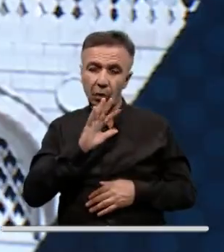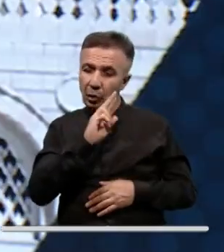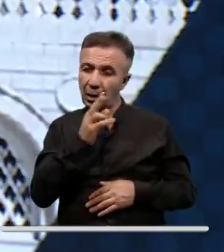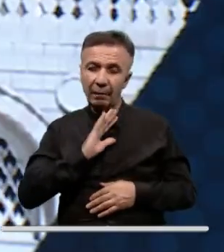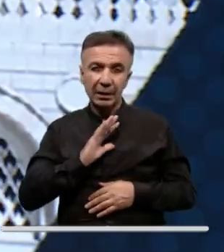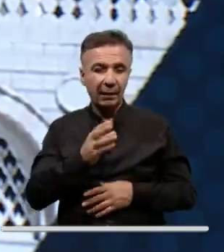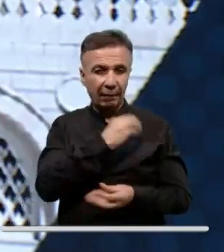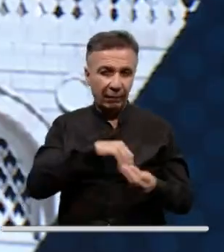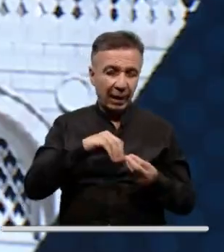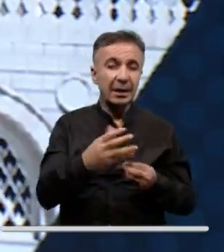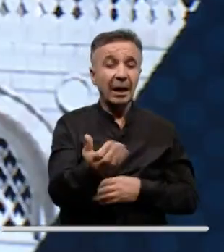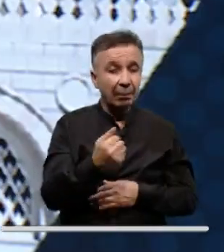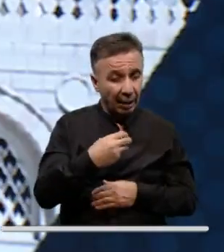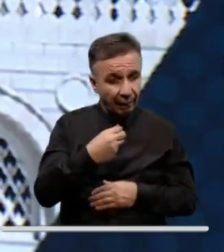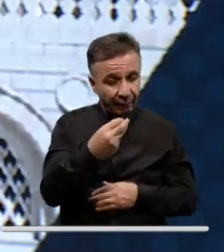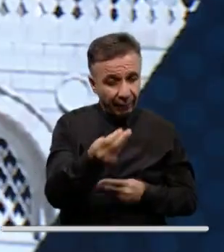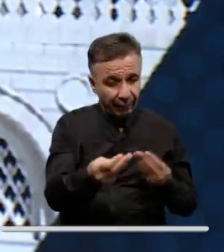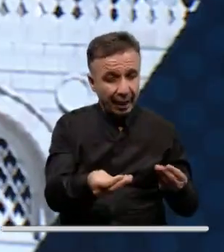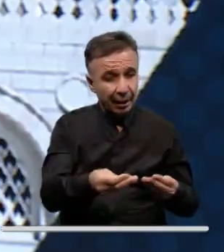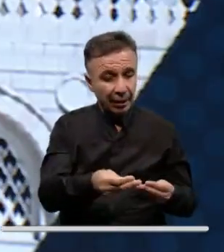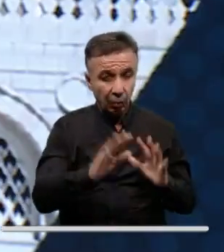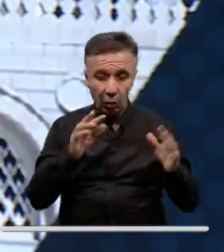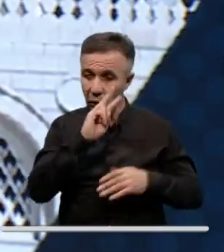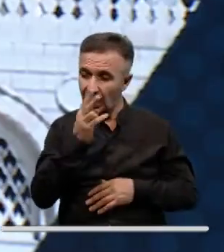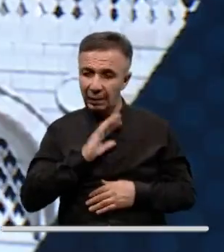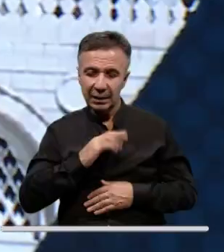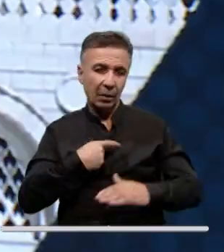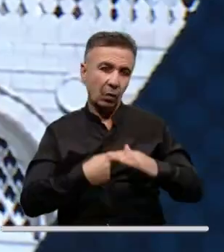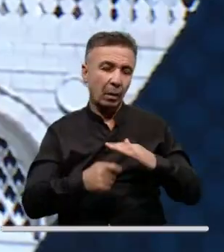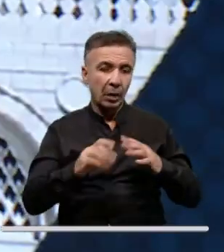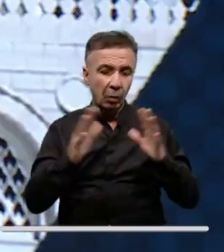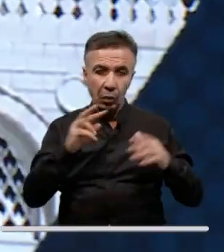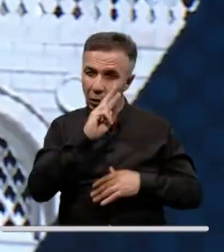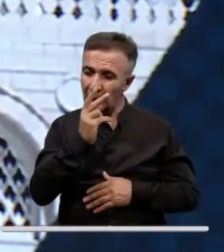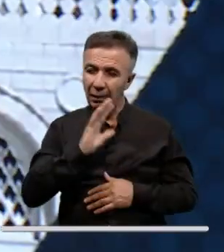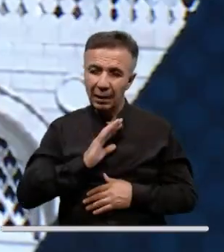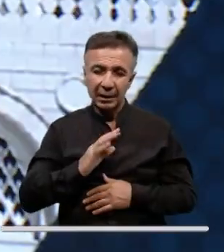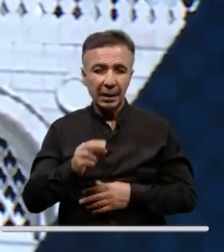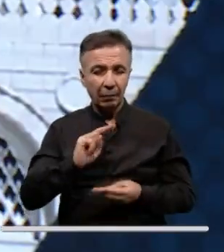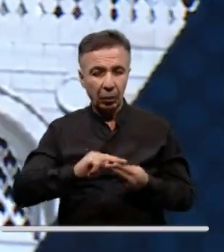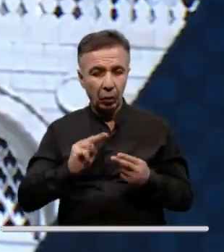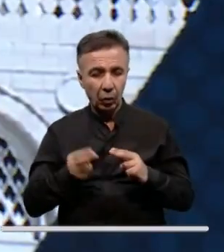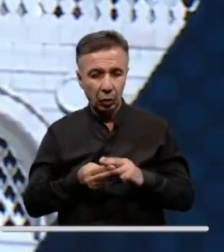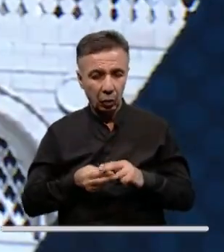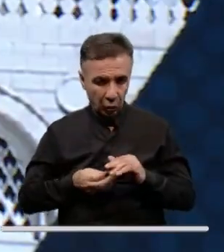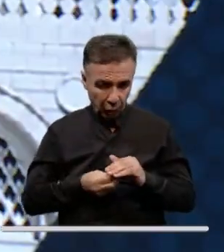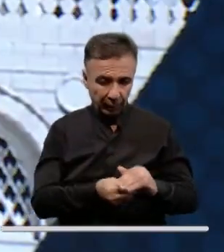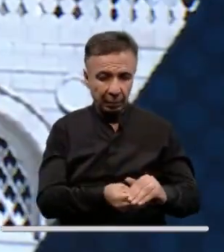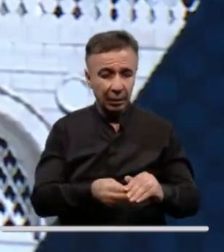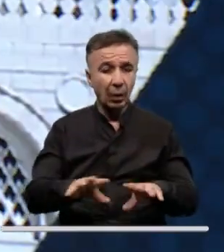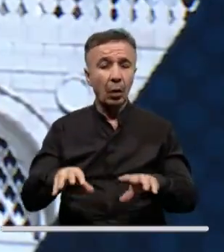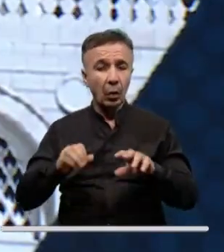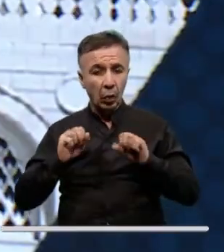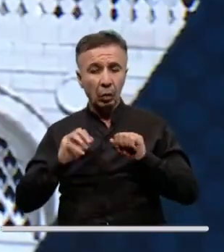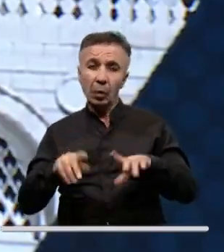vermek büyük bir Günahsa Efendim kumar büyük bir Günahsa büyü yaptırmak da sihir yaptırmak da